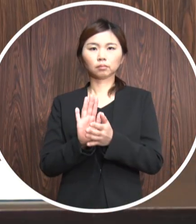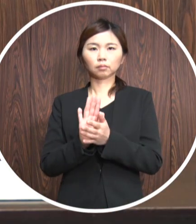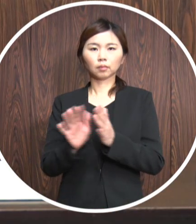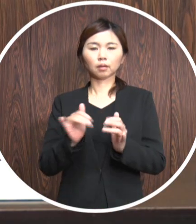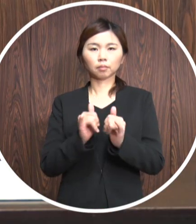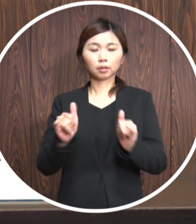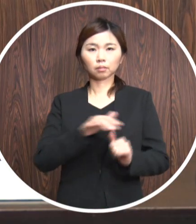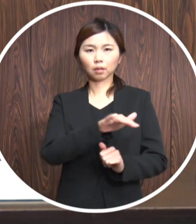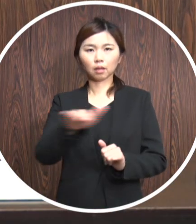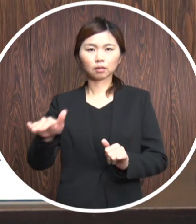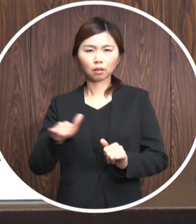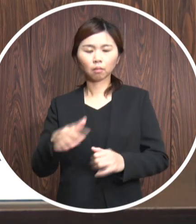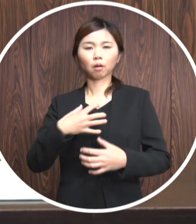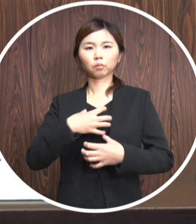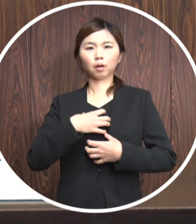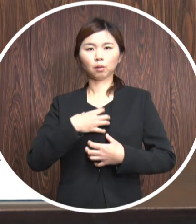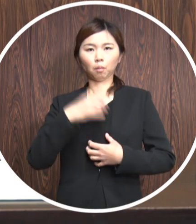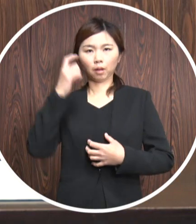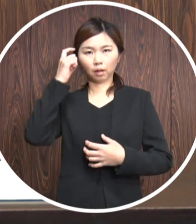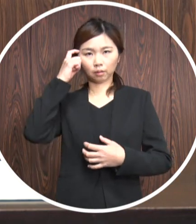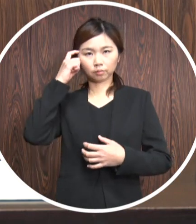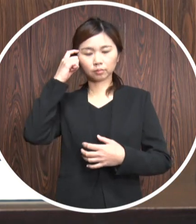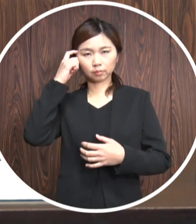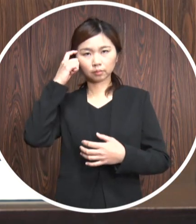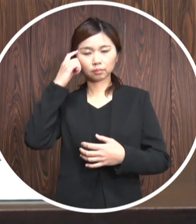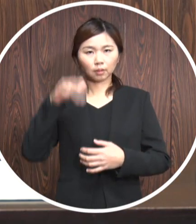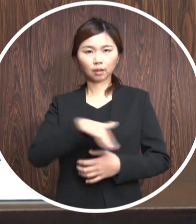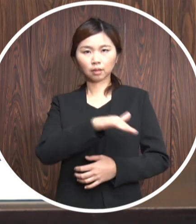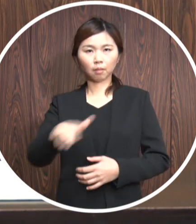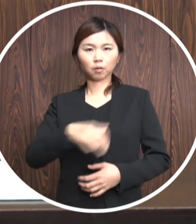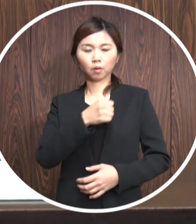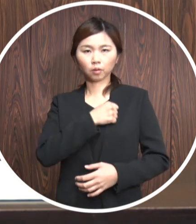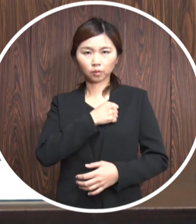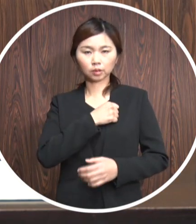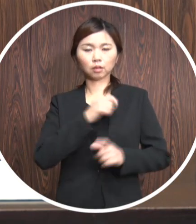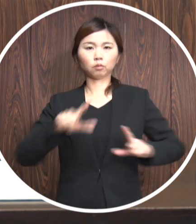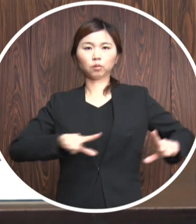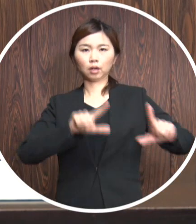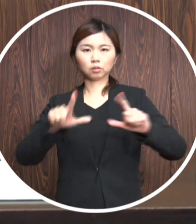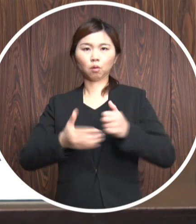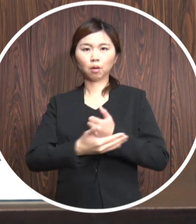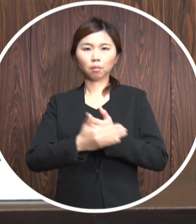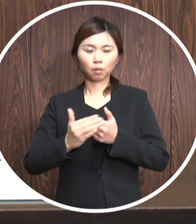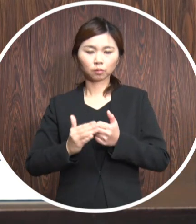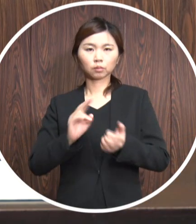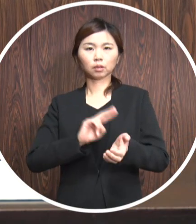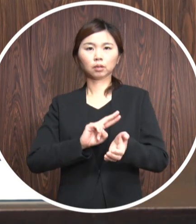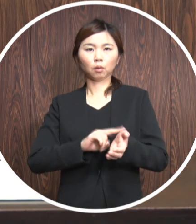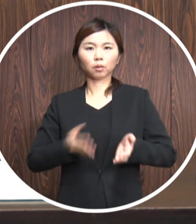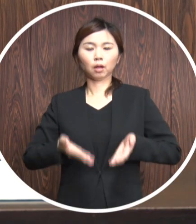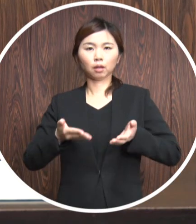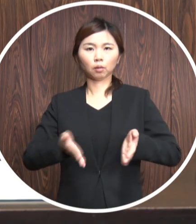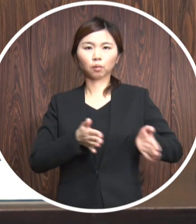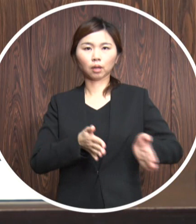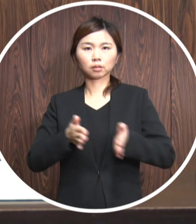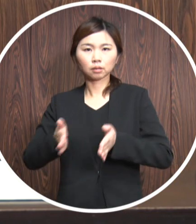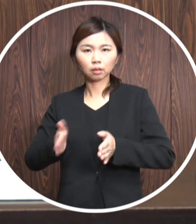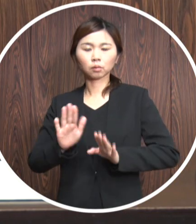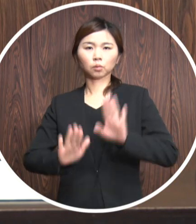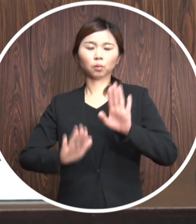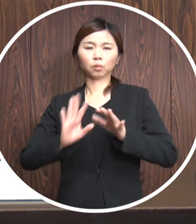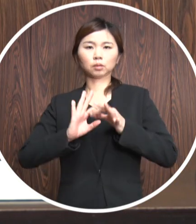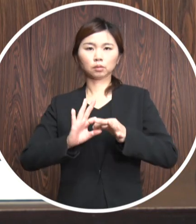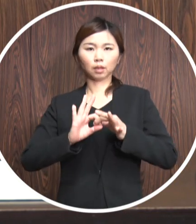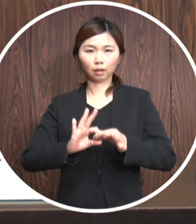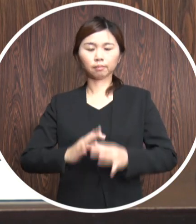の皆様が不安に思われているテミンの命と暮らしを守る医療提供体制の状況につい